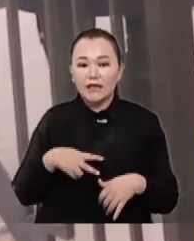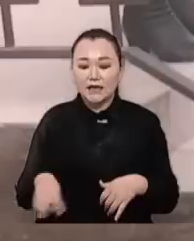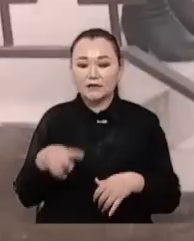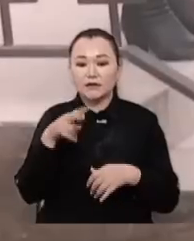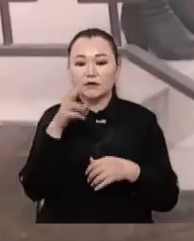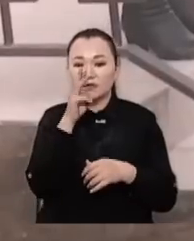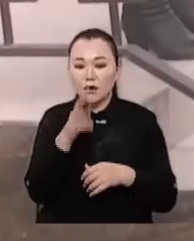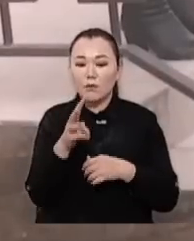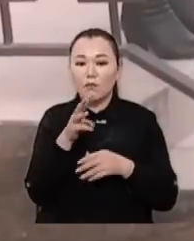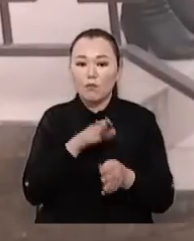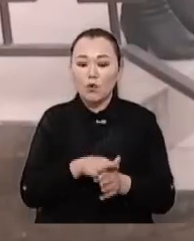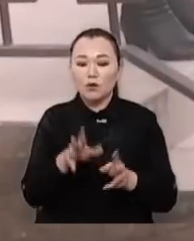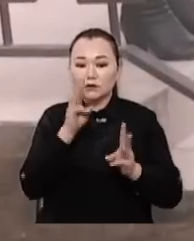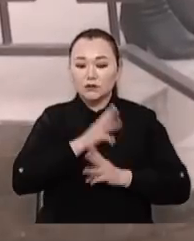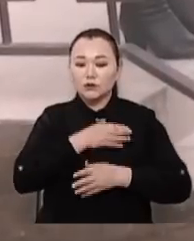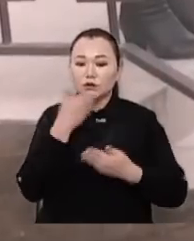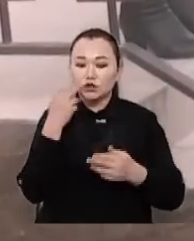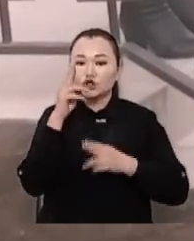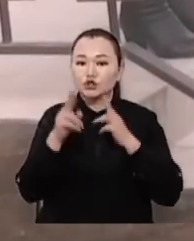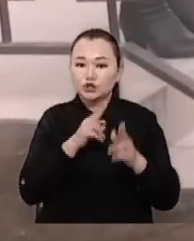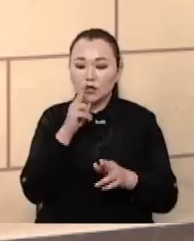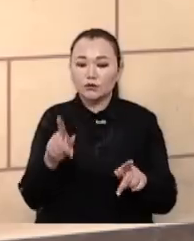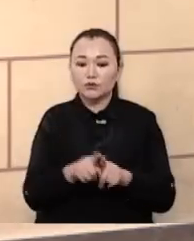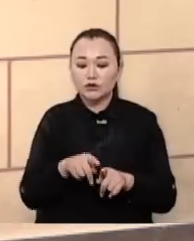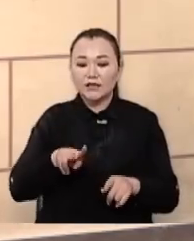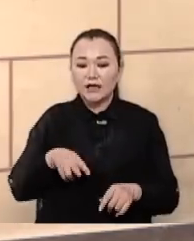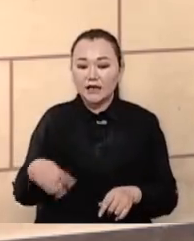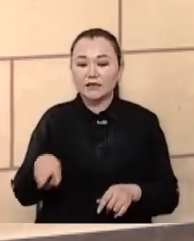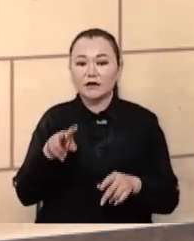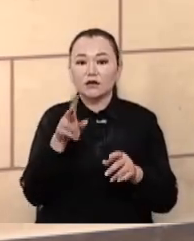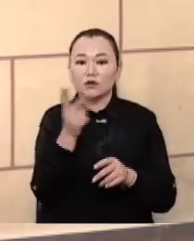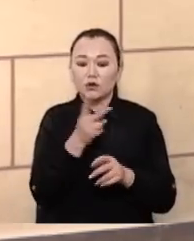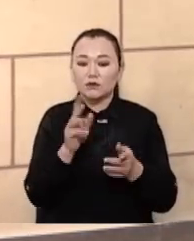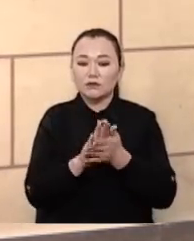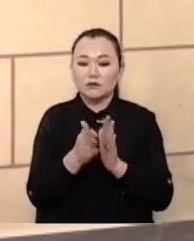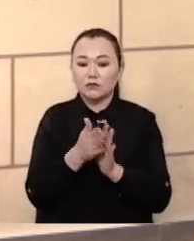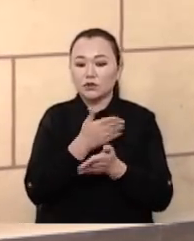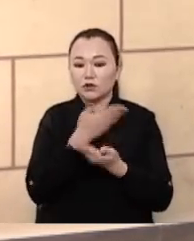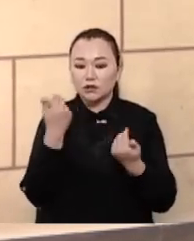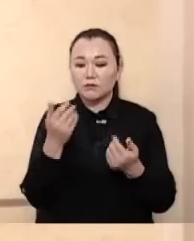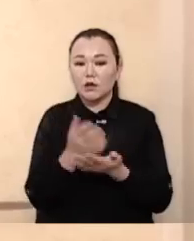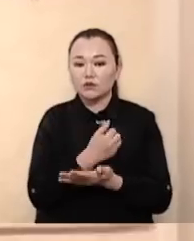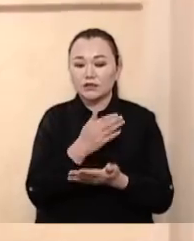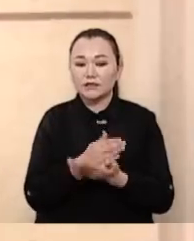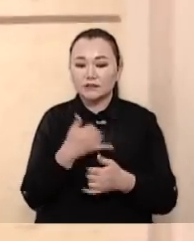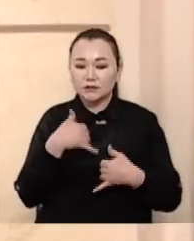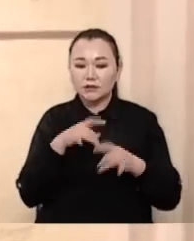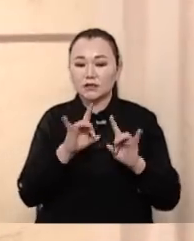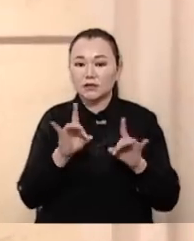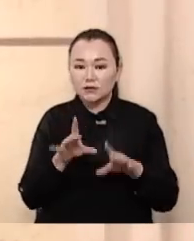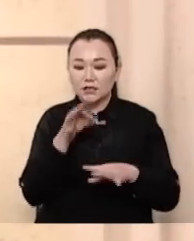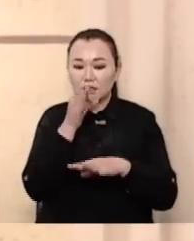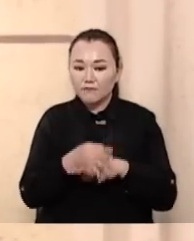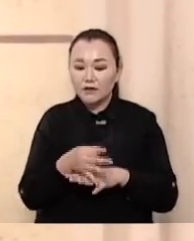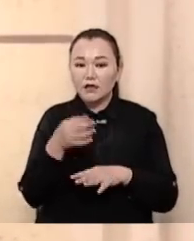belgilenген jalaqımızdı toluq bermey jür dep şağımdandı. Sonda ya kurultayşı men direktör arasında da kelispeuşlük bolıp jatır deydi ustazlar. Aytulanışa ujumnıñ